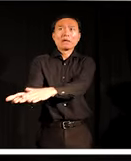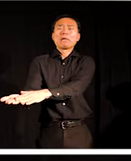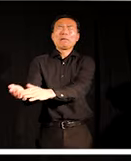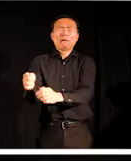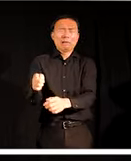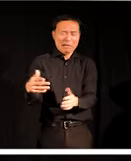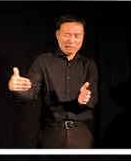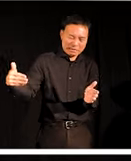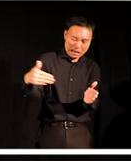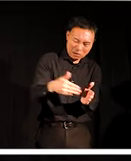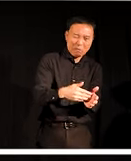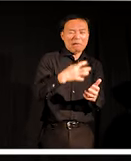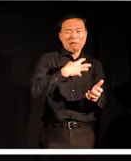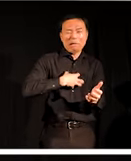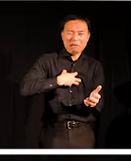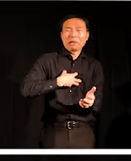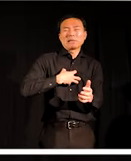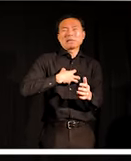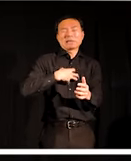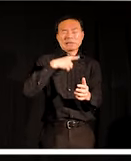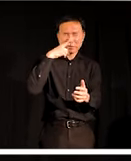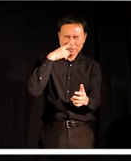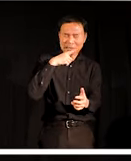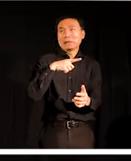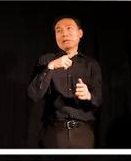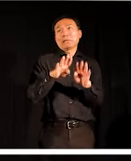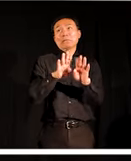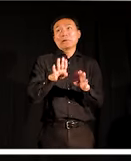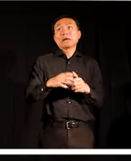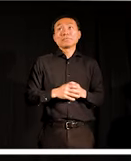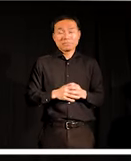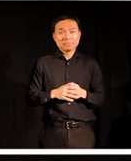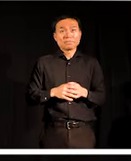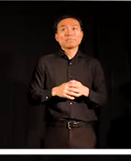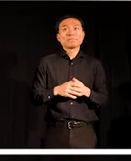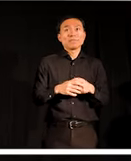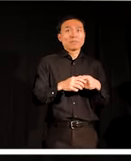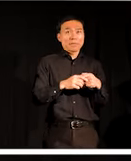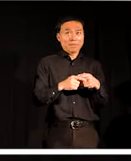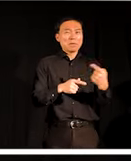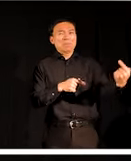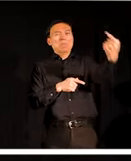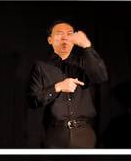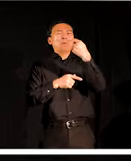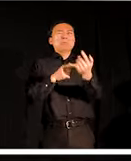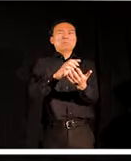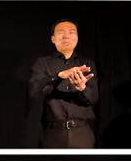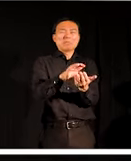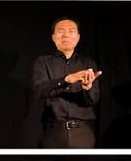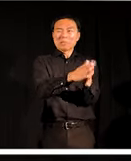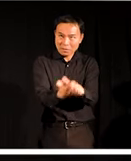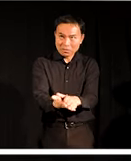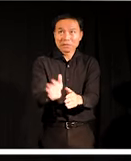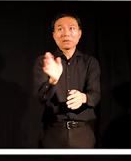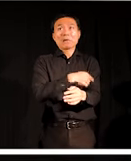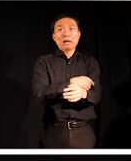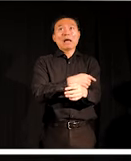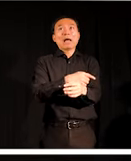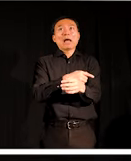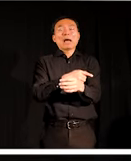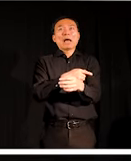ものでした砲弾で飛びあの吹っ飛ぶものそしてあガ団攻撃を受け